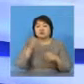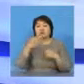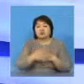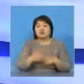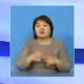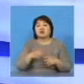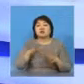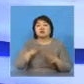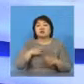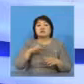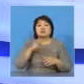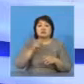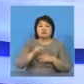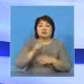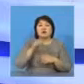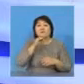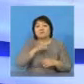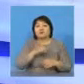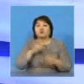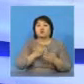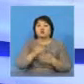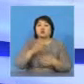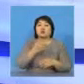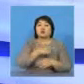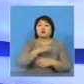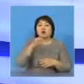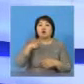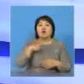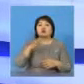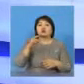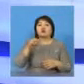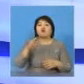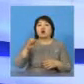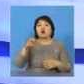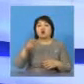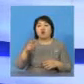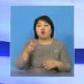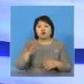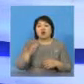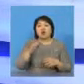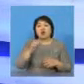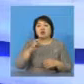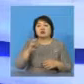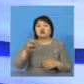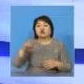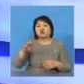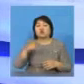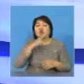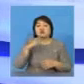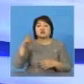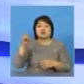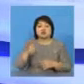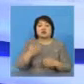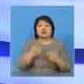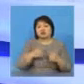центра. Среди спикеров известный профессор, доктор медицинских наук Тамара Чувакова и врач-анестезиолог-реаниматолог из России.